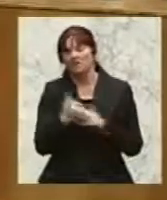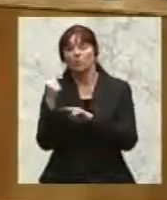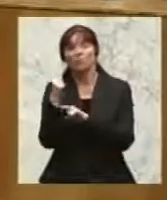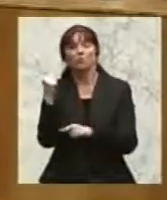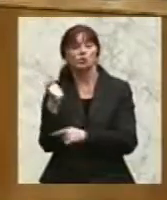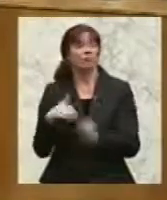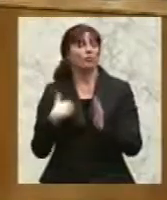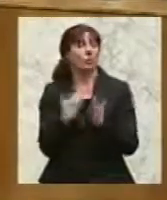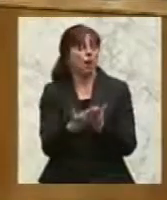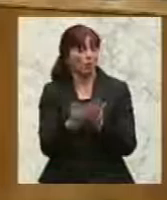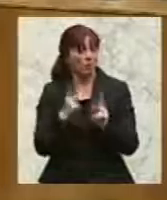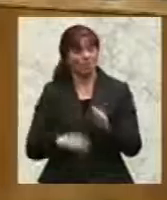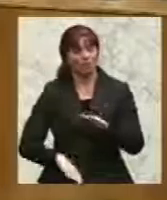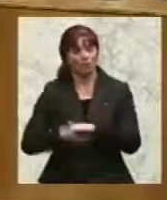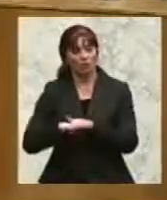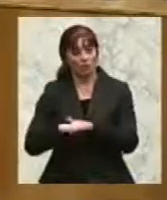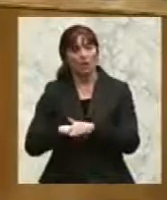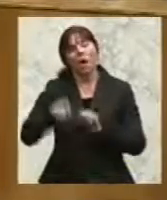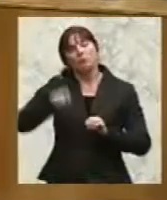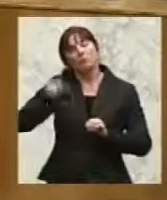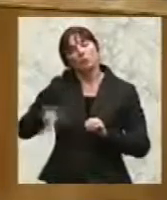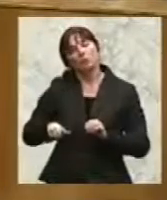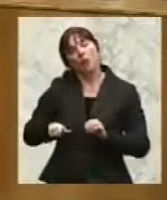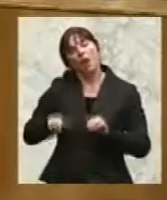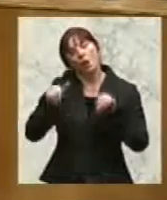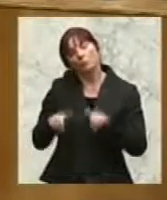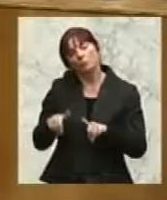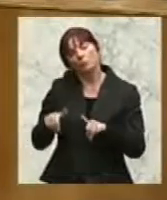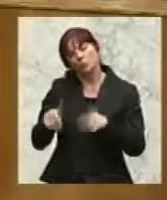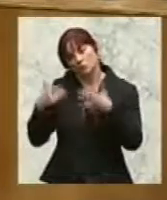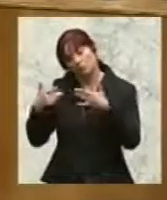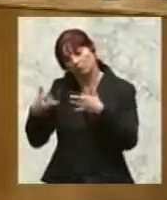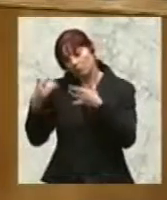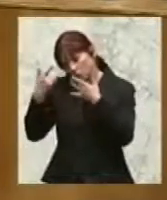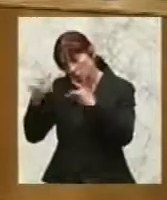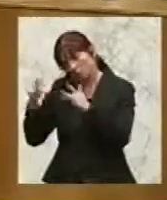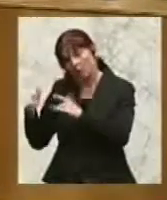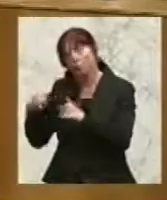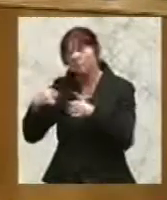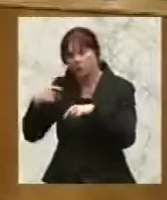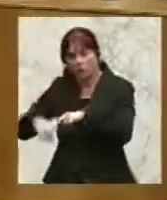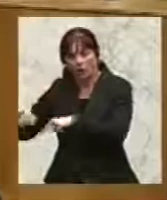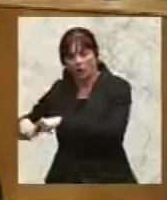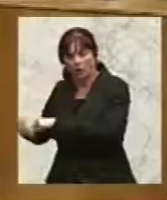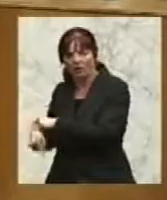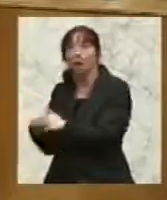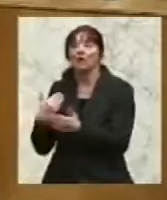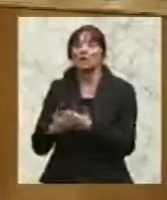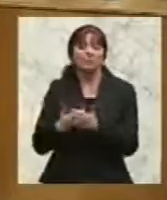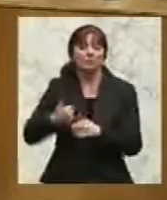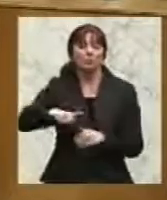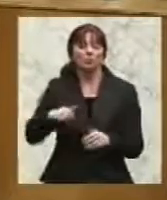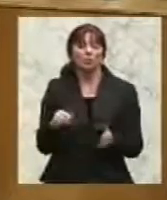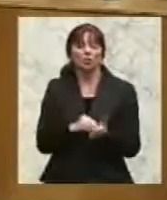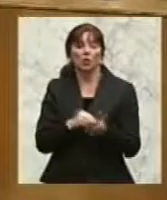zu können, muss der Personalstand folglich auch unserer Leistungen abgesenkt werden. Dabei kommt erschwerend hinzu, dass die Reputation